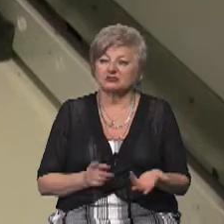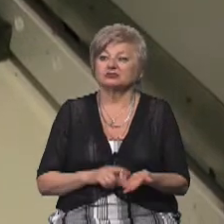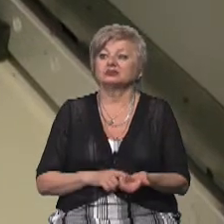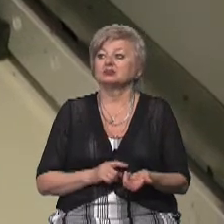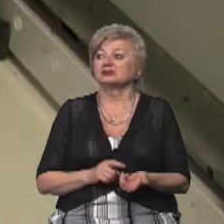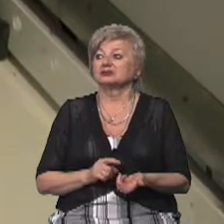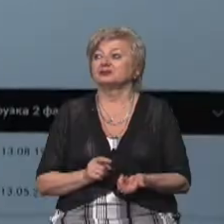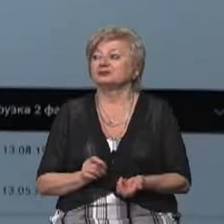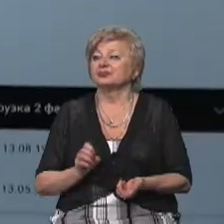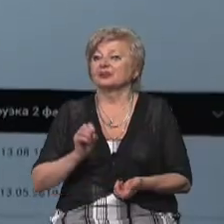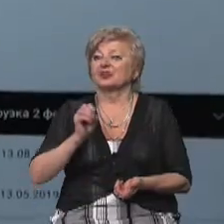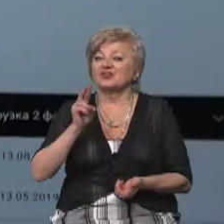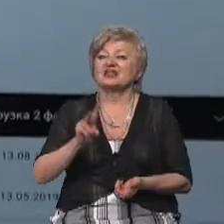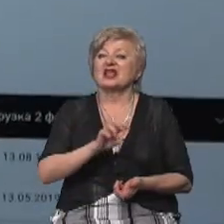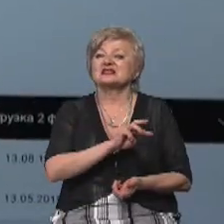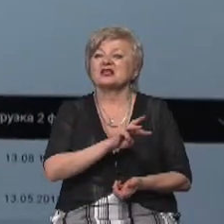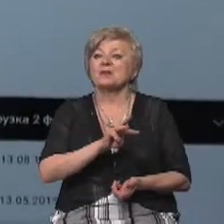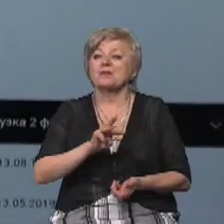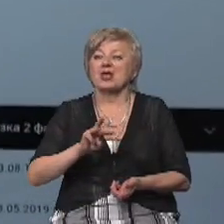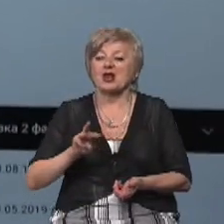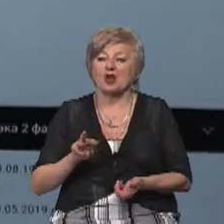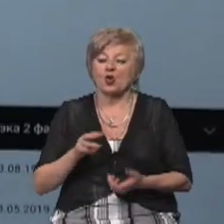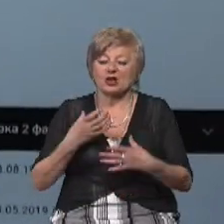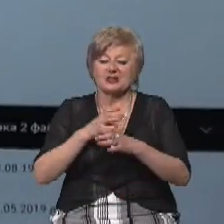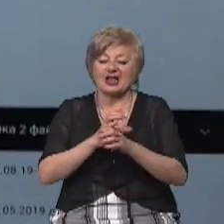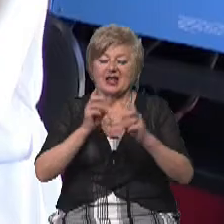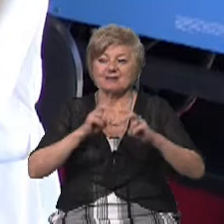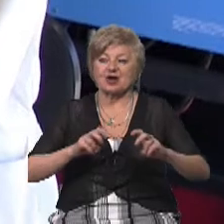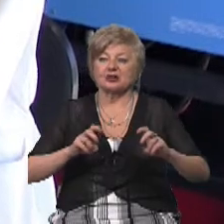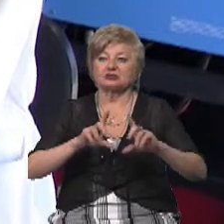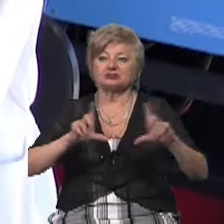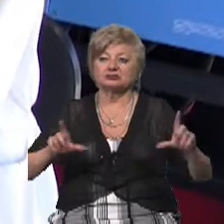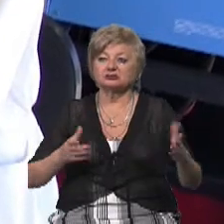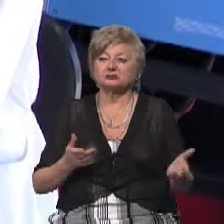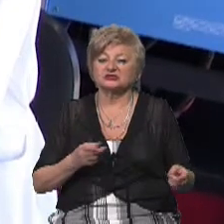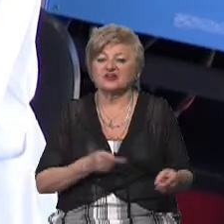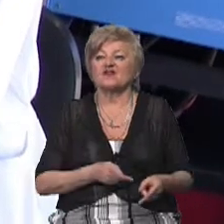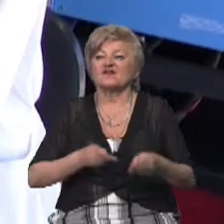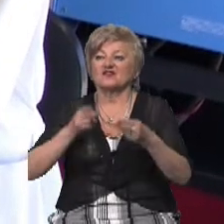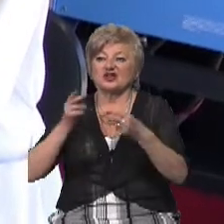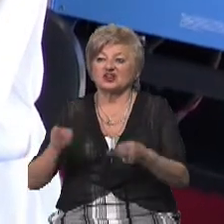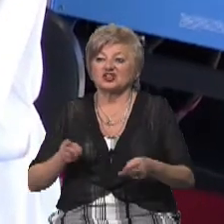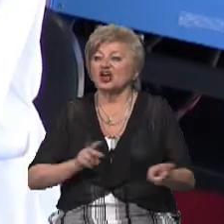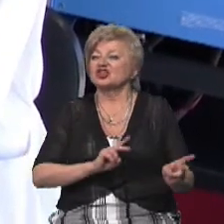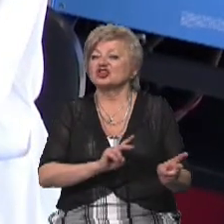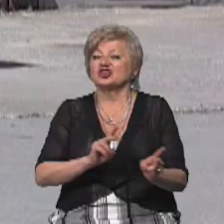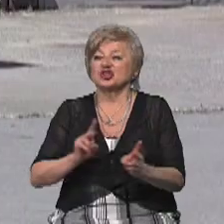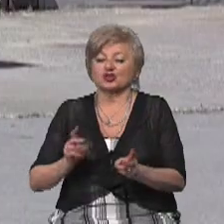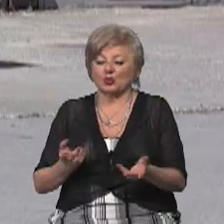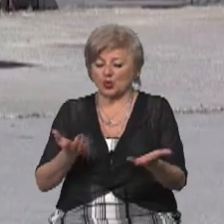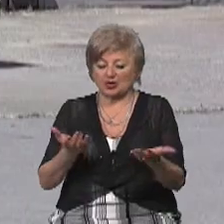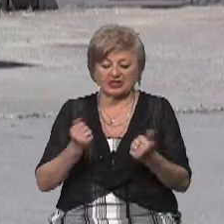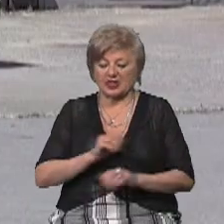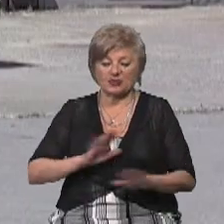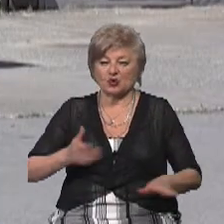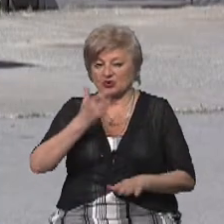без страховки 12-миллионная лаборатория, выезжать, ну, никто не берет на себя